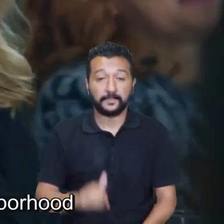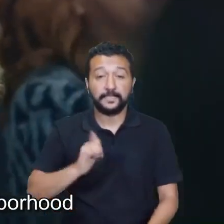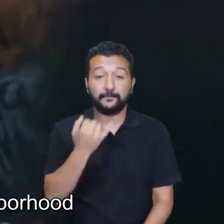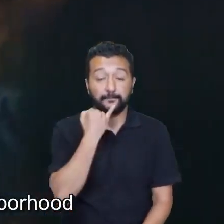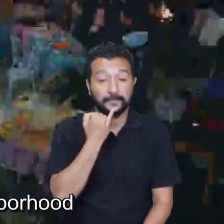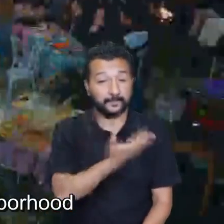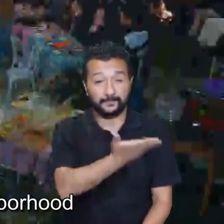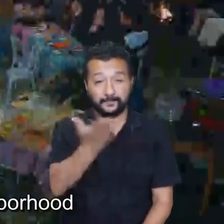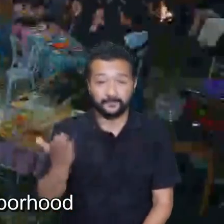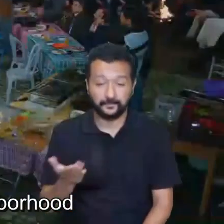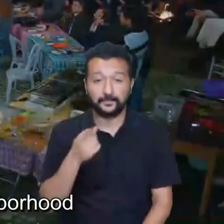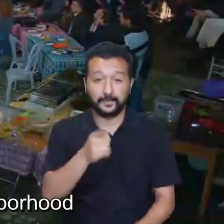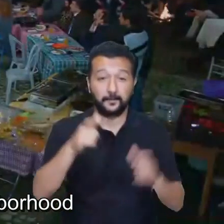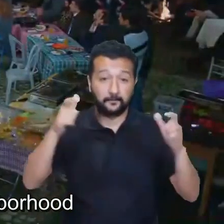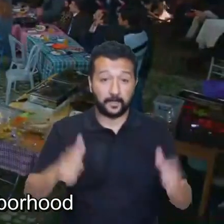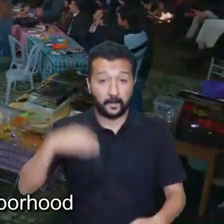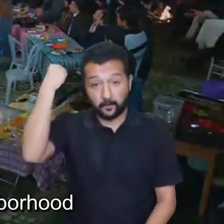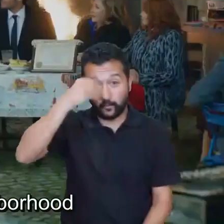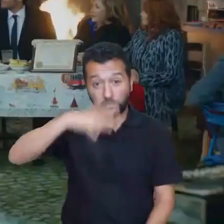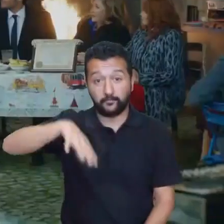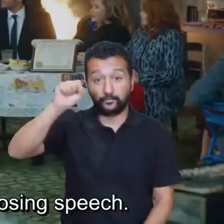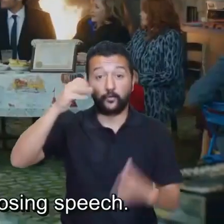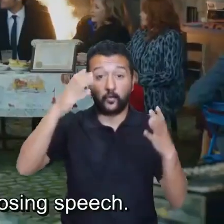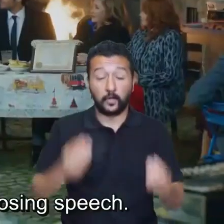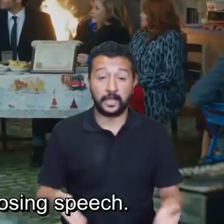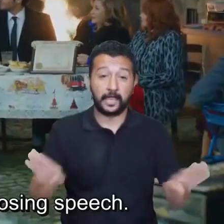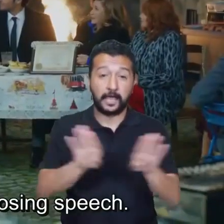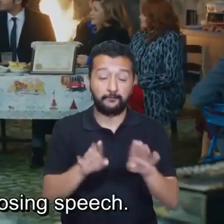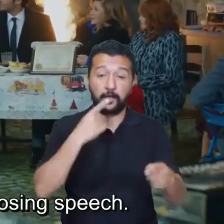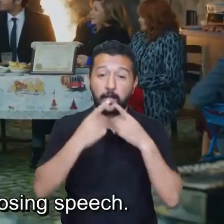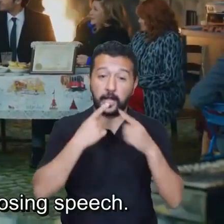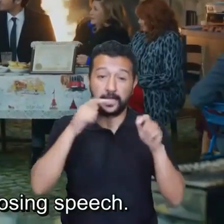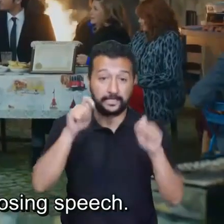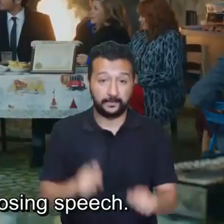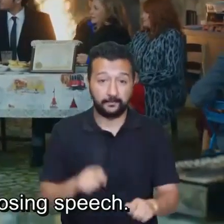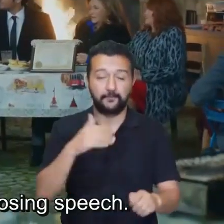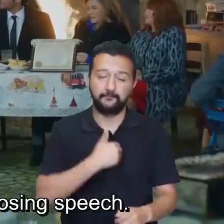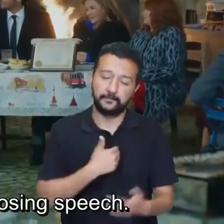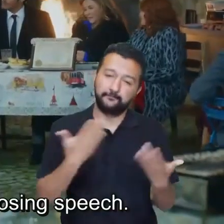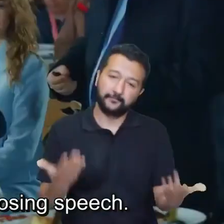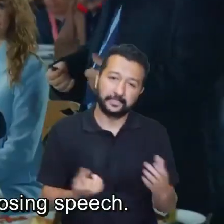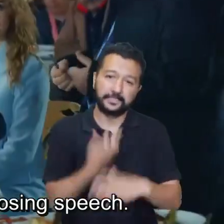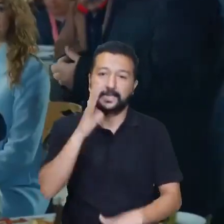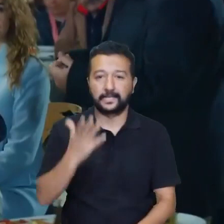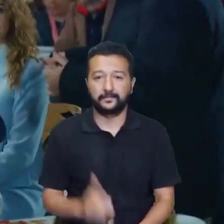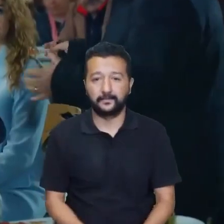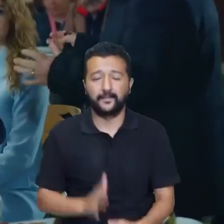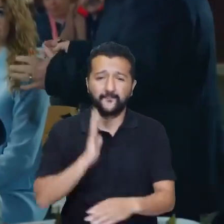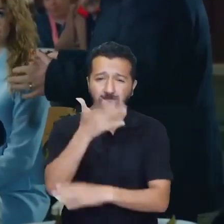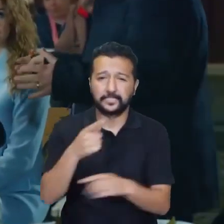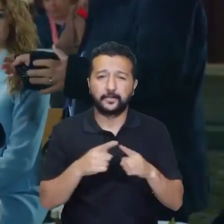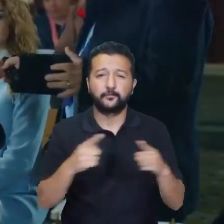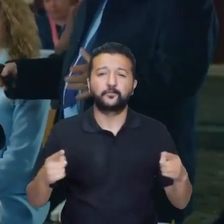Değerli misafirler, mahallenin muhtarı olarak kapanış konuşmasını yapmak bana düştü herhalde.